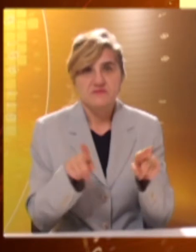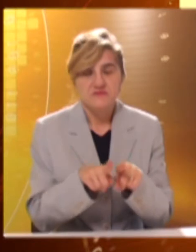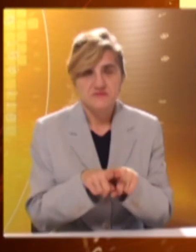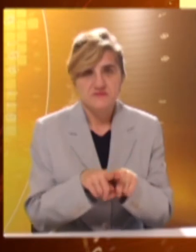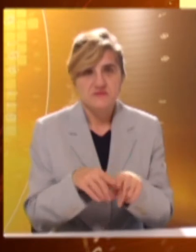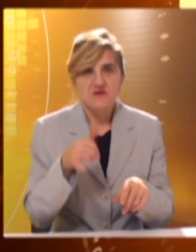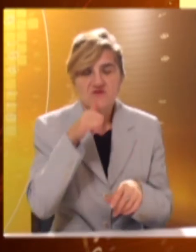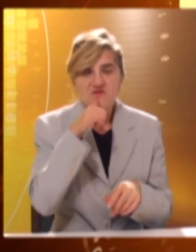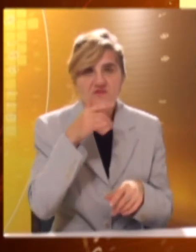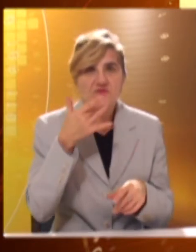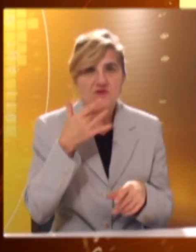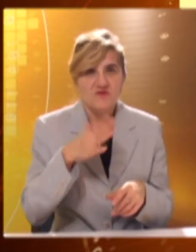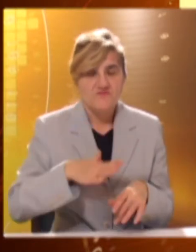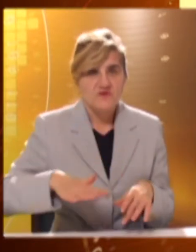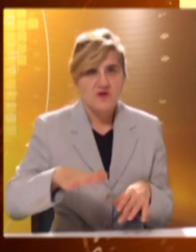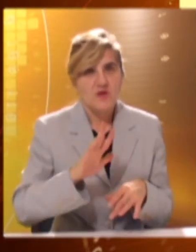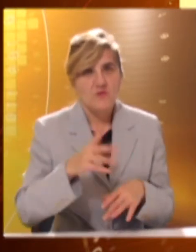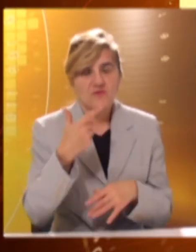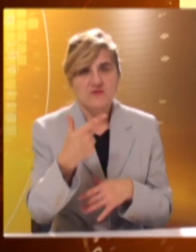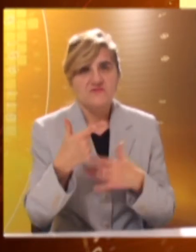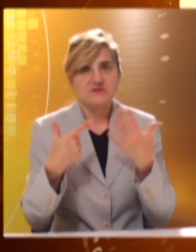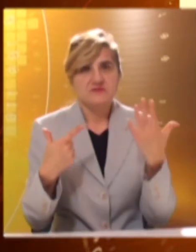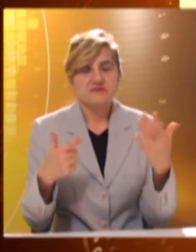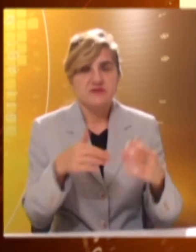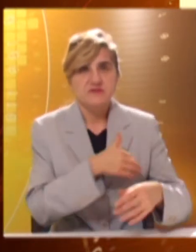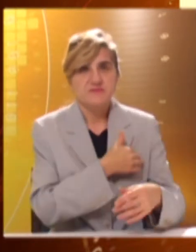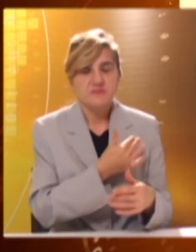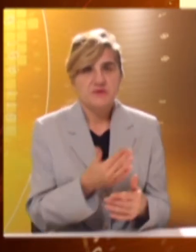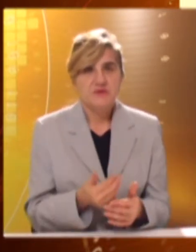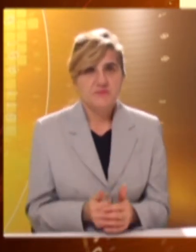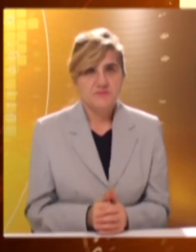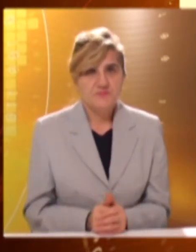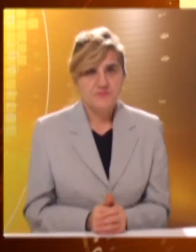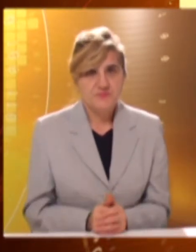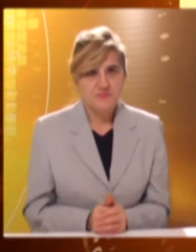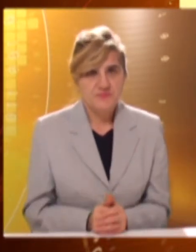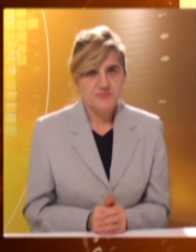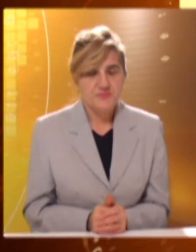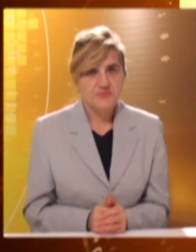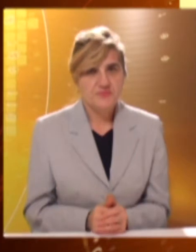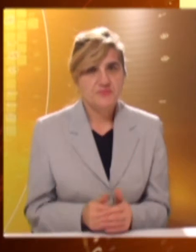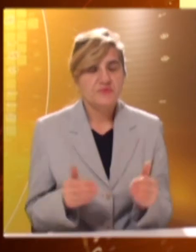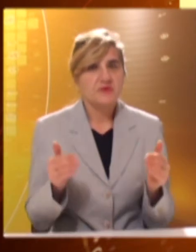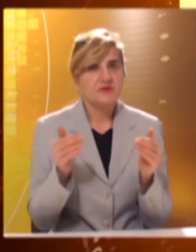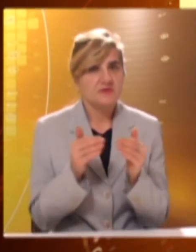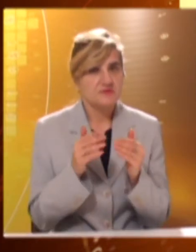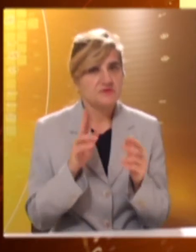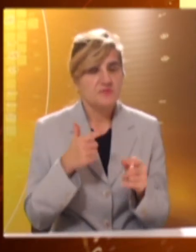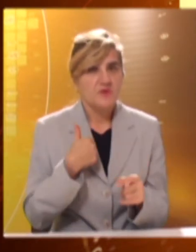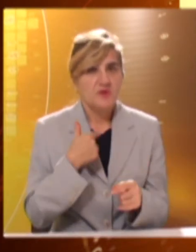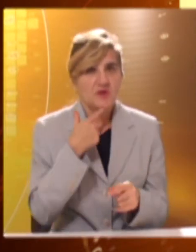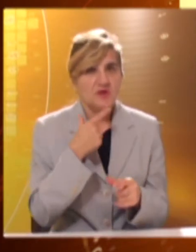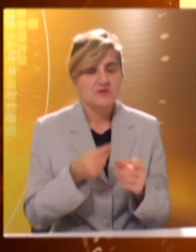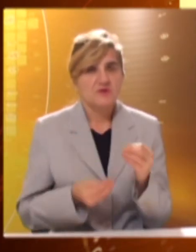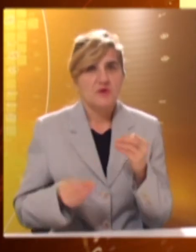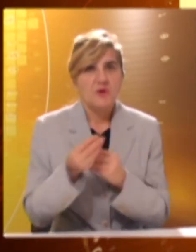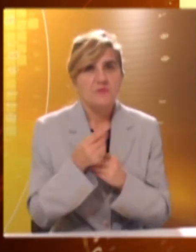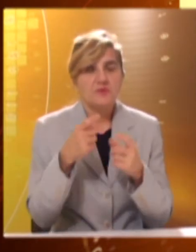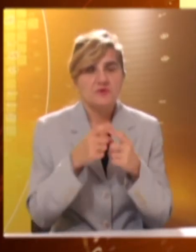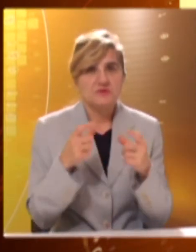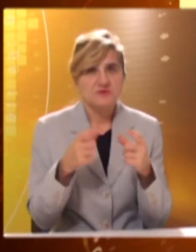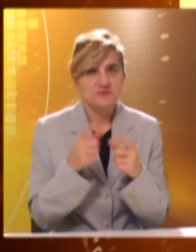je 27 stepeni, što zadovoljava. Ono što je isto važno se naglasi da nikako poskupljenje, znači ulaznica,